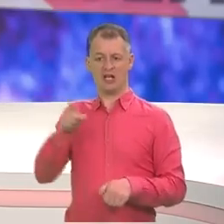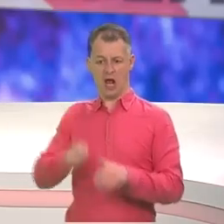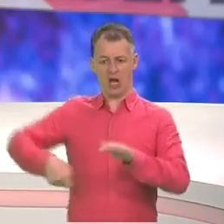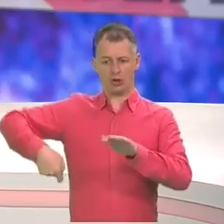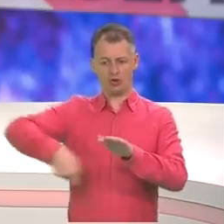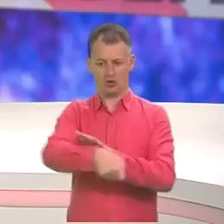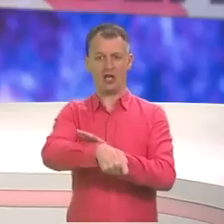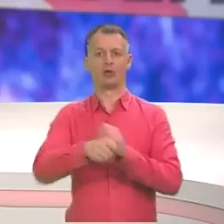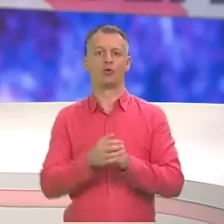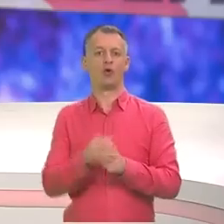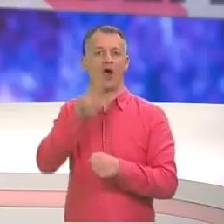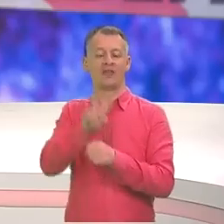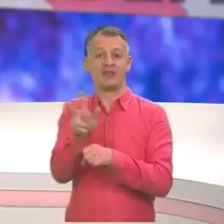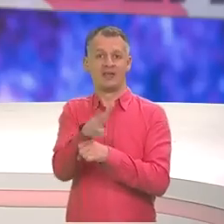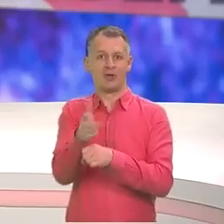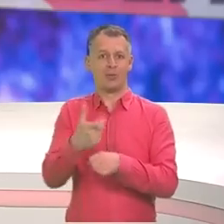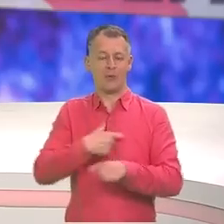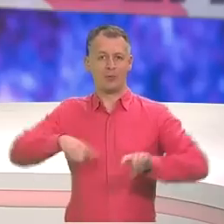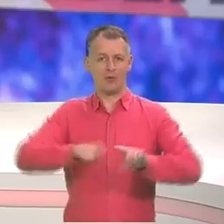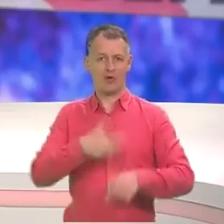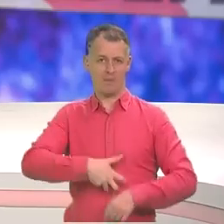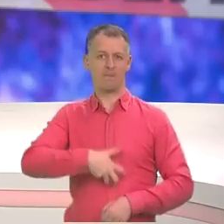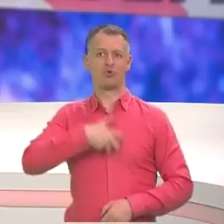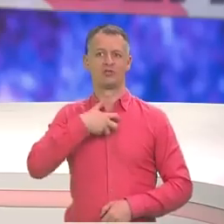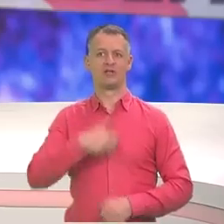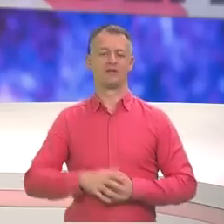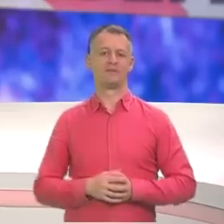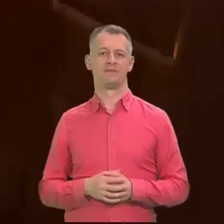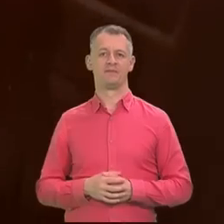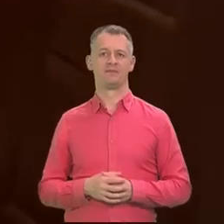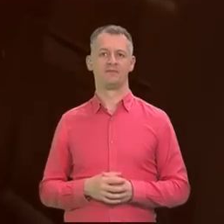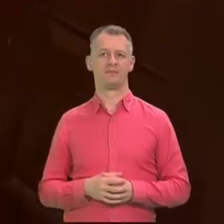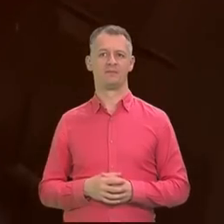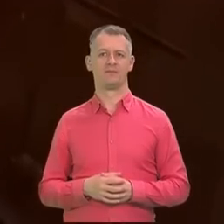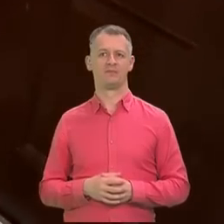Vă avertizez, urmează imagini și detalii care vă pot afecta emoțional.